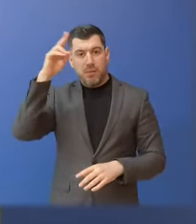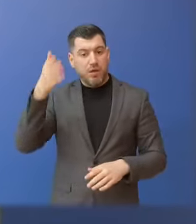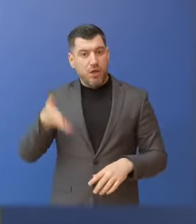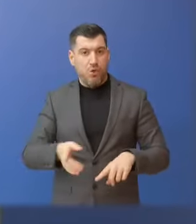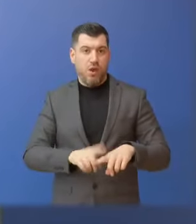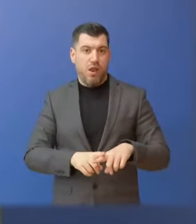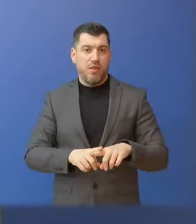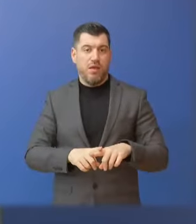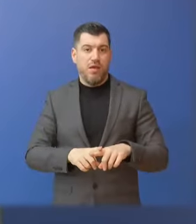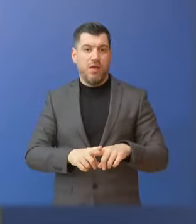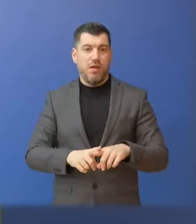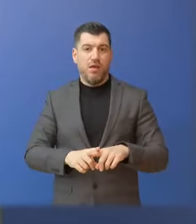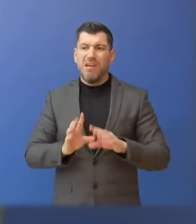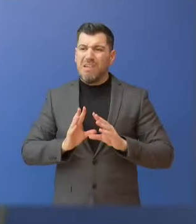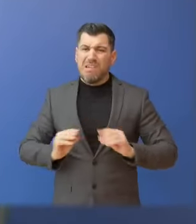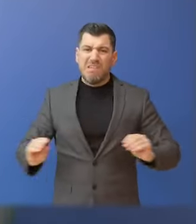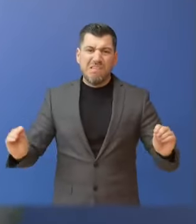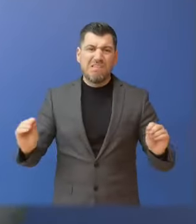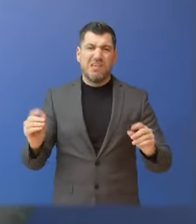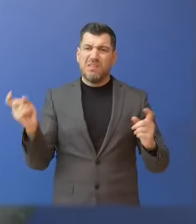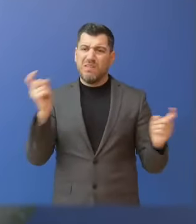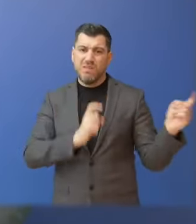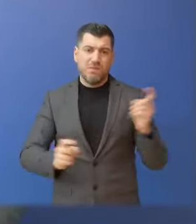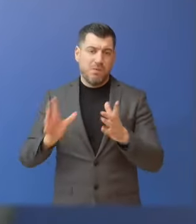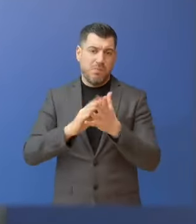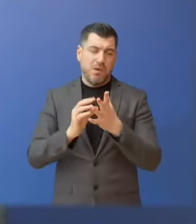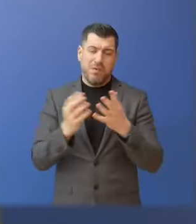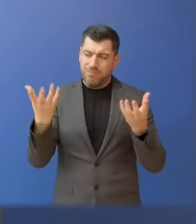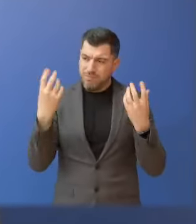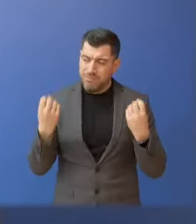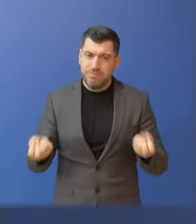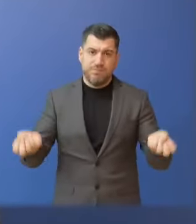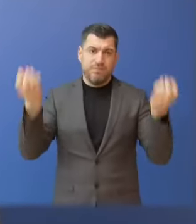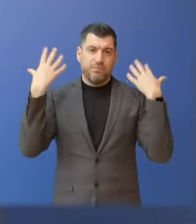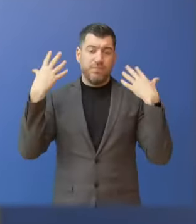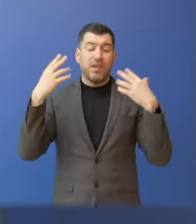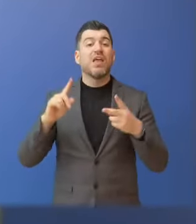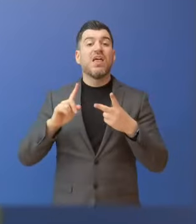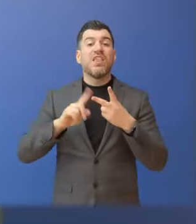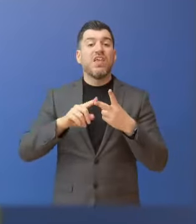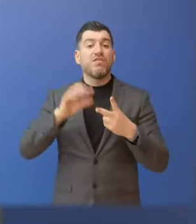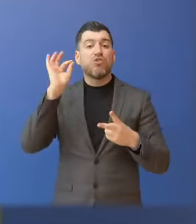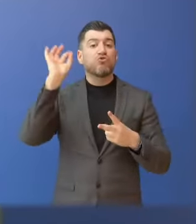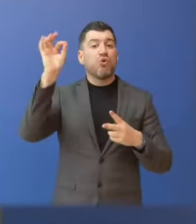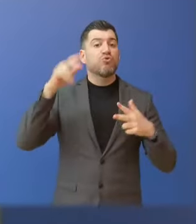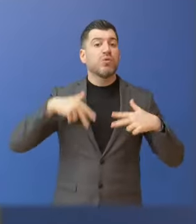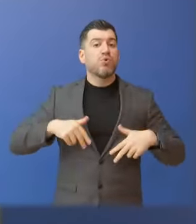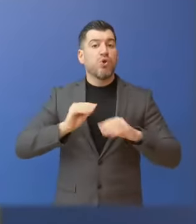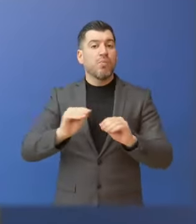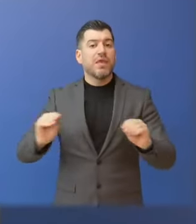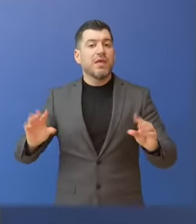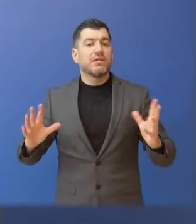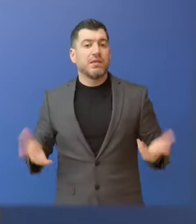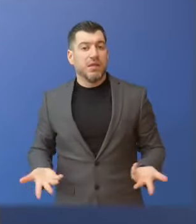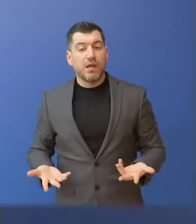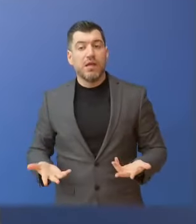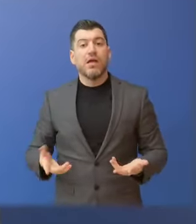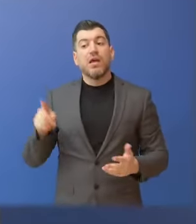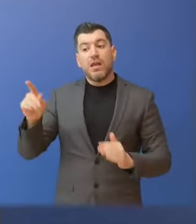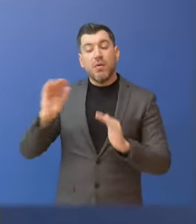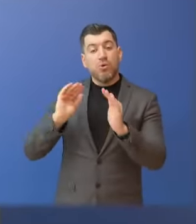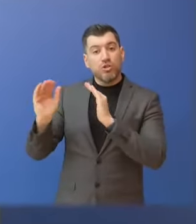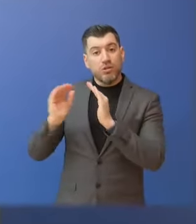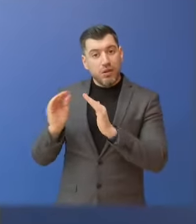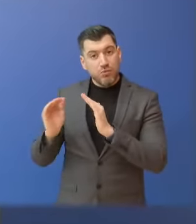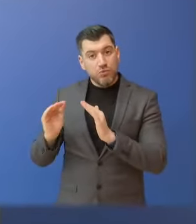τοξικότητα ο δεύτερος στόχος του υπουργείου της κυβέρνησης είναι να διασφαλιστεί η εξεταστική των φοιτητών κάτι το οποίο